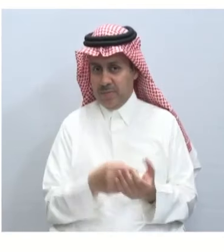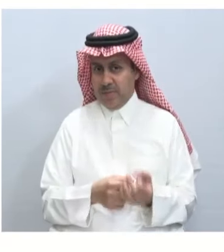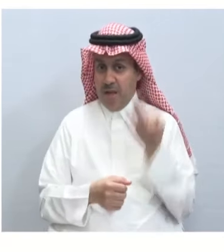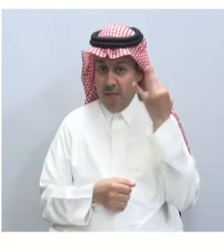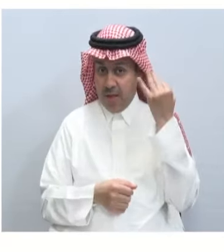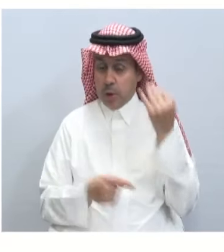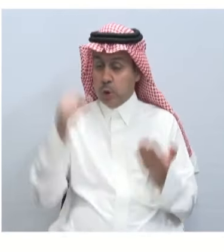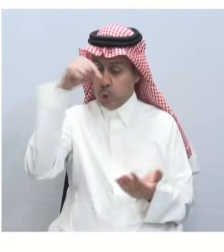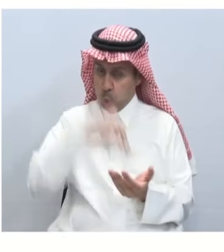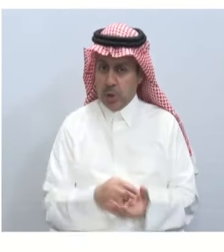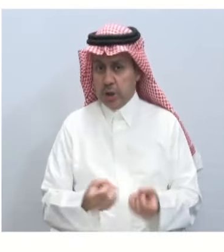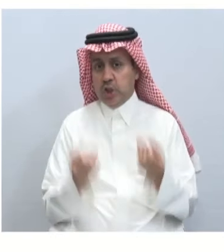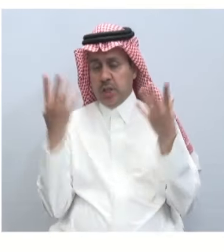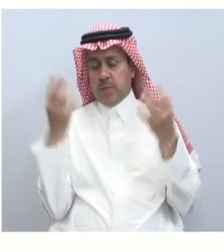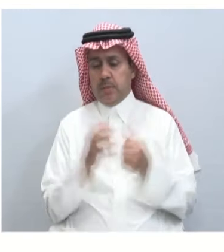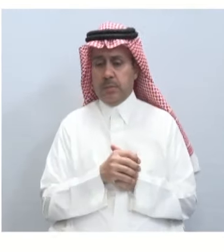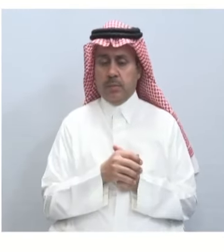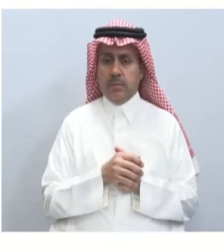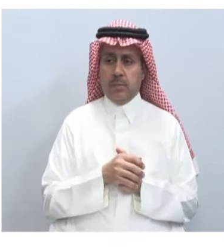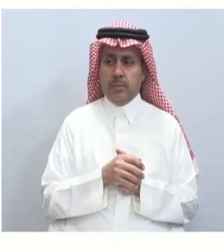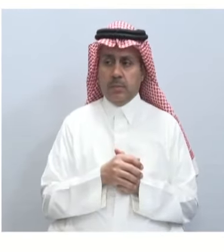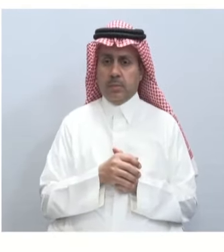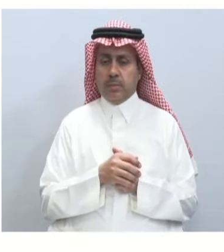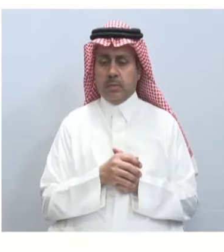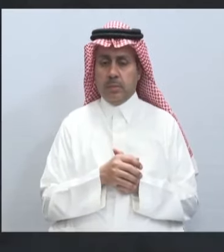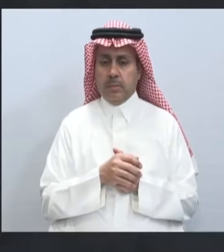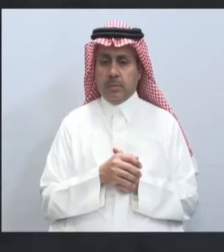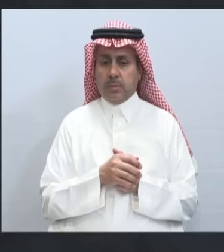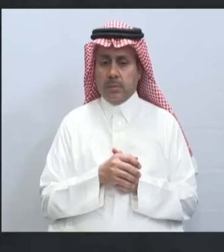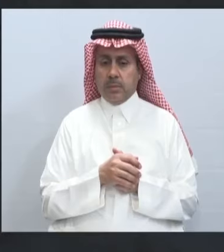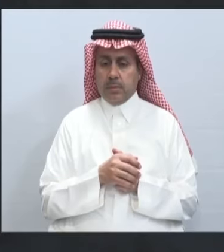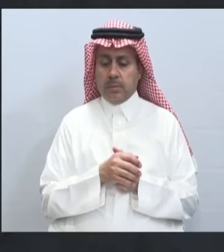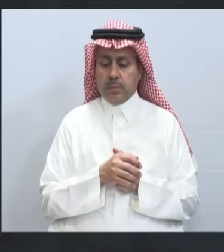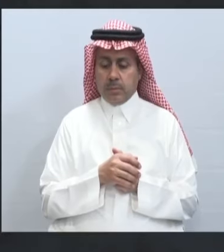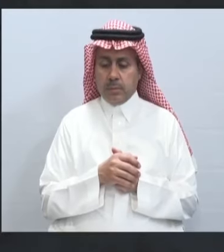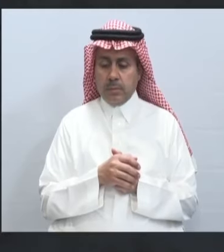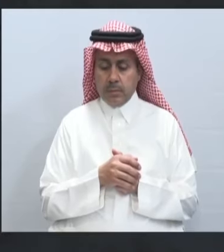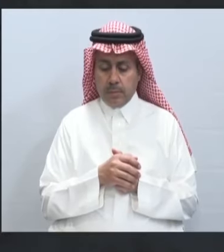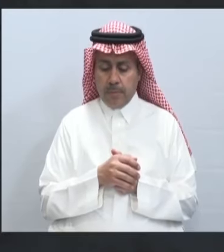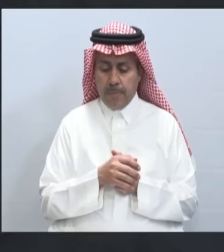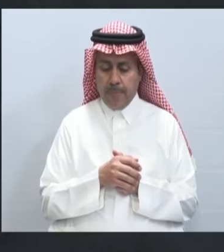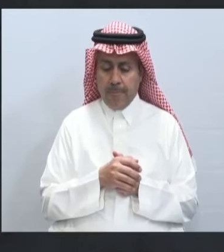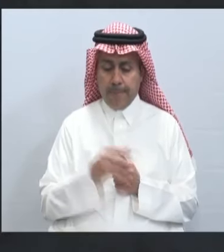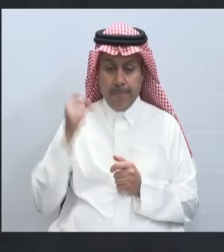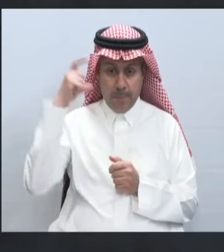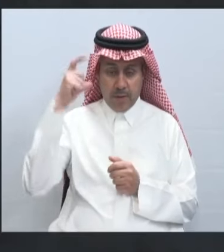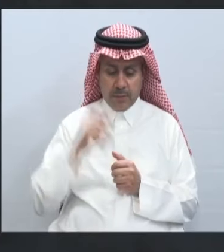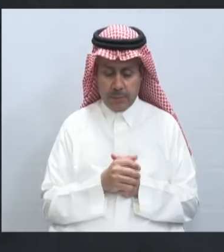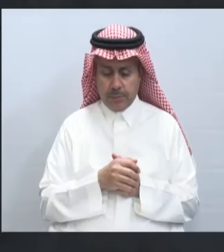يا ابنائي ماذا يعني فقد رايت اثنتين وانا ار الثالثه